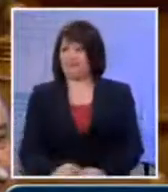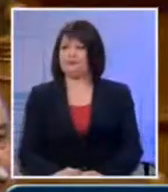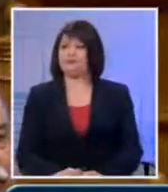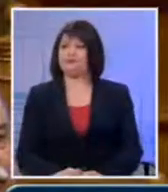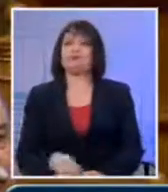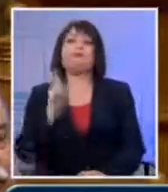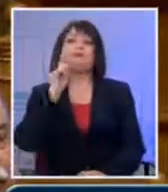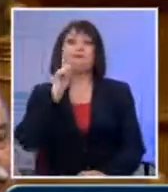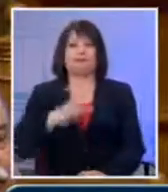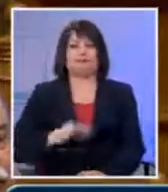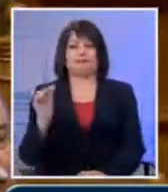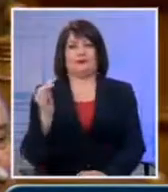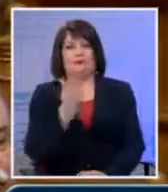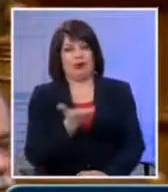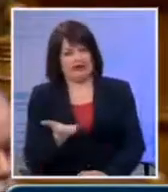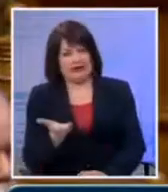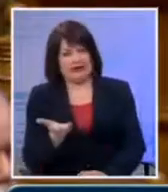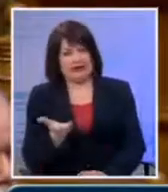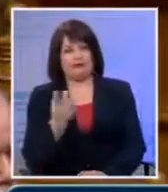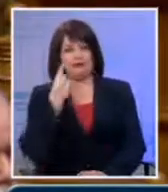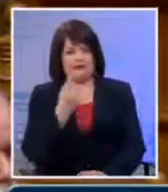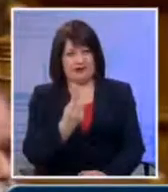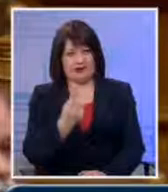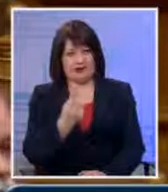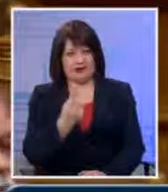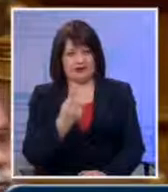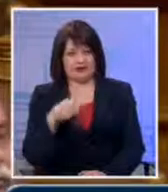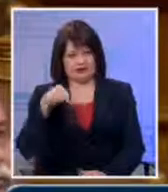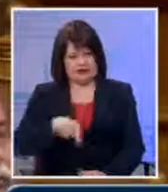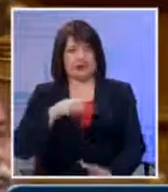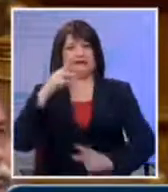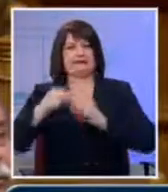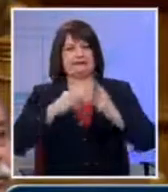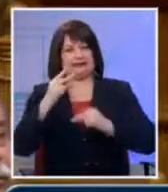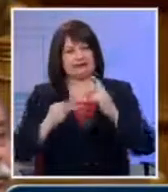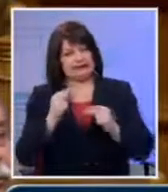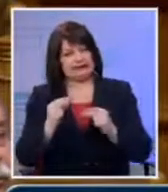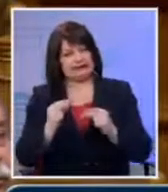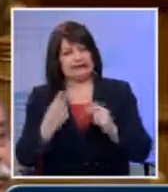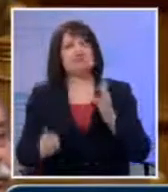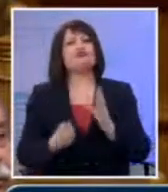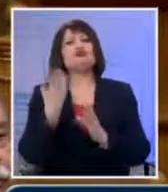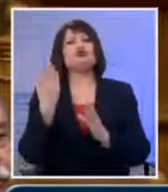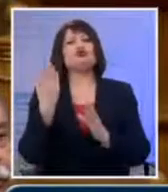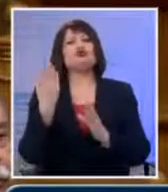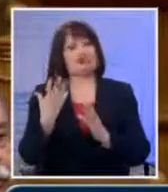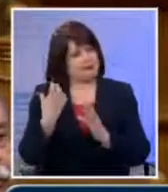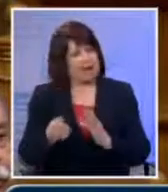κύριοι συνάδελφοι, είναι φανερό από όλα όσα είδαμε σήμερα. Το καινούριο ήδη έχει